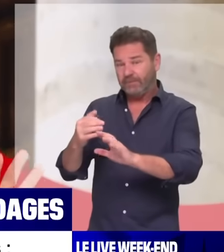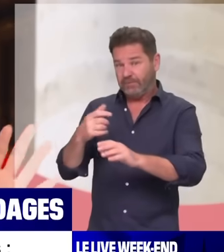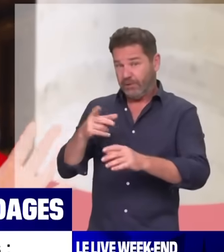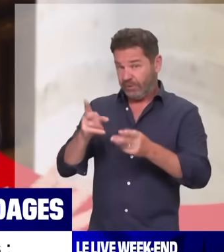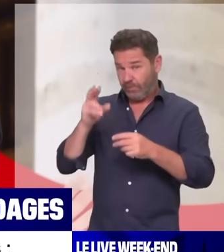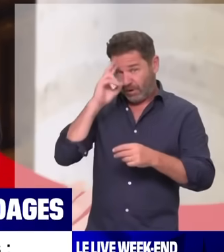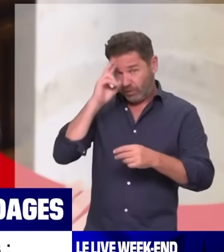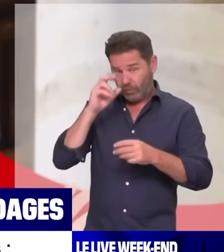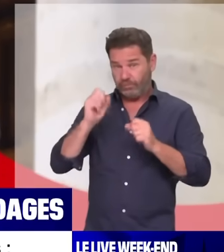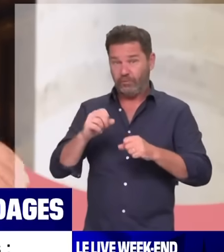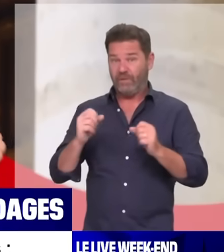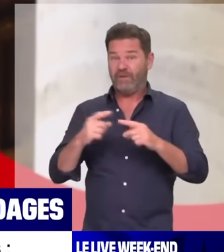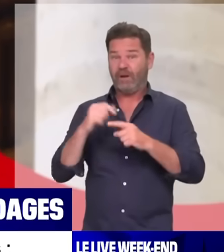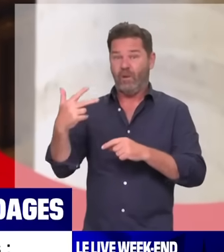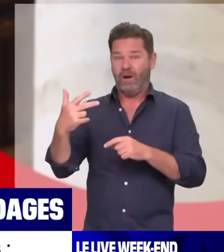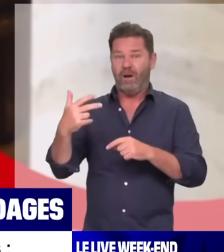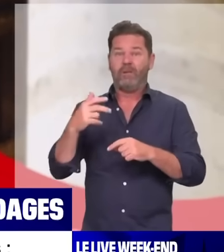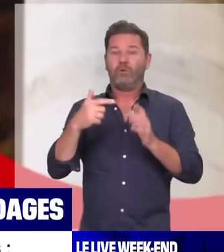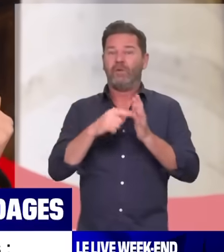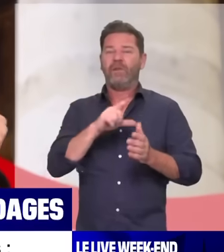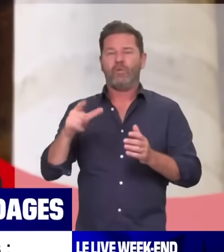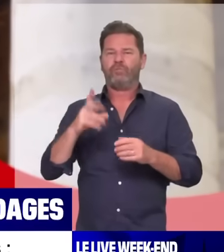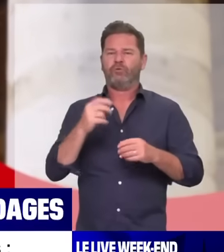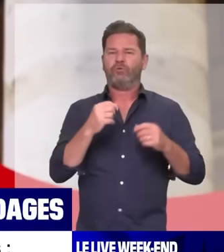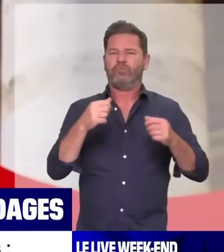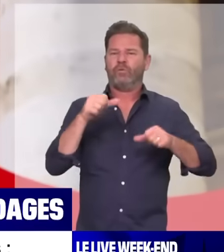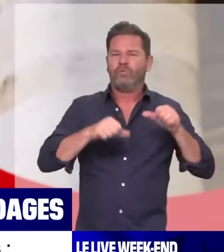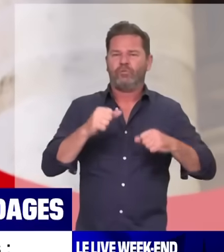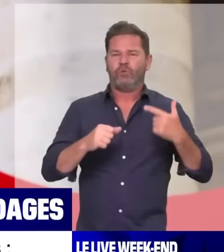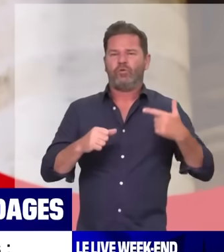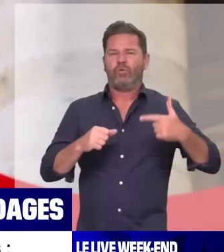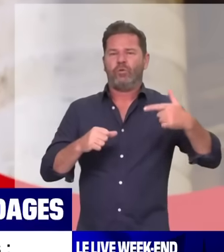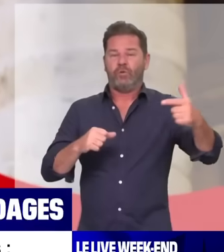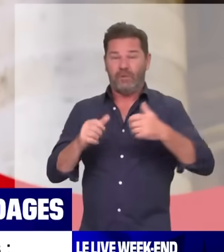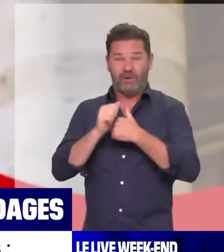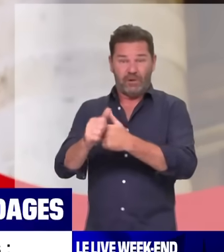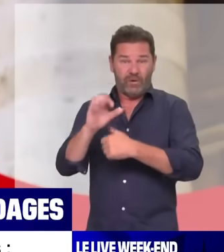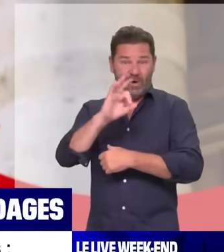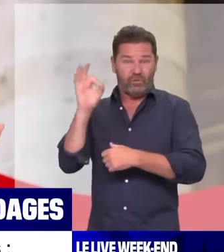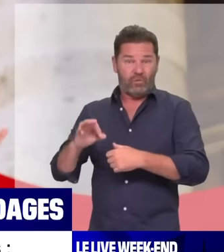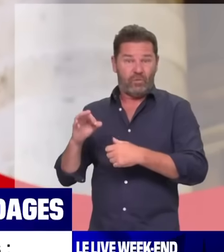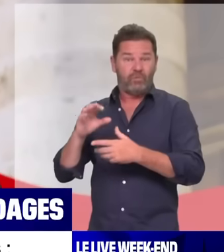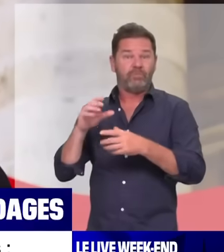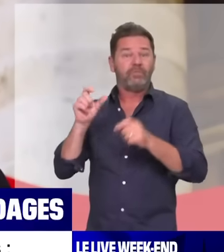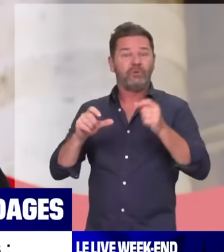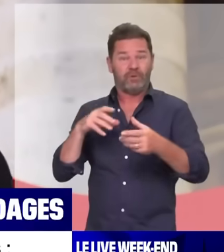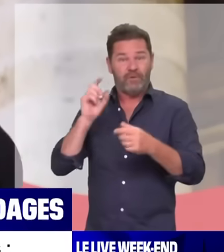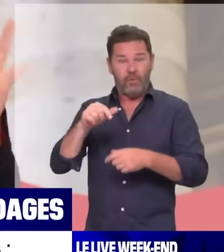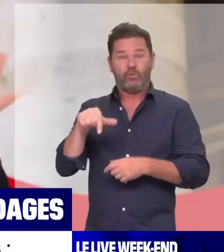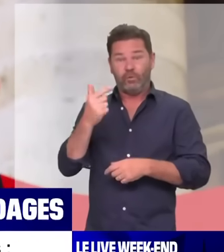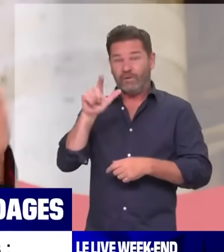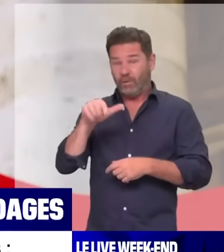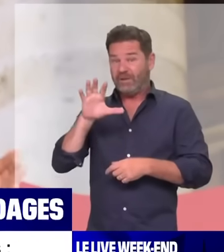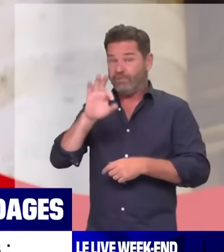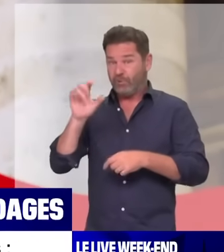triangulaires 2022 puisque pour avoir des triangulaires ça dépend du taux de participation il faut atteindre 12,5 % des inscrits je le dis parce